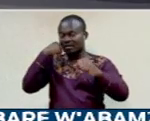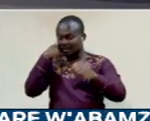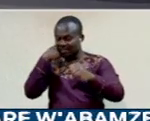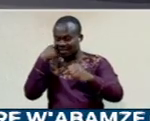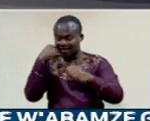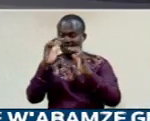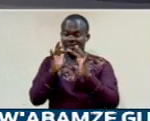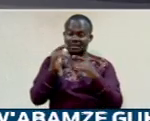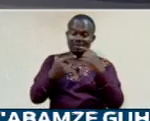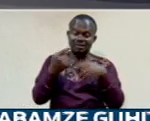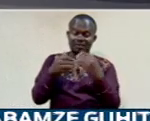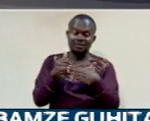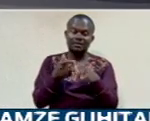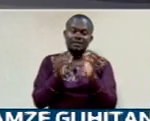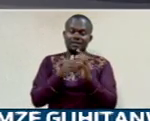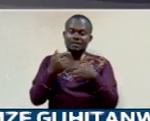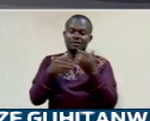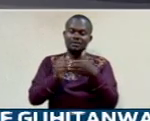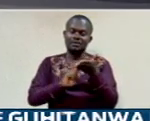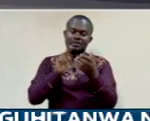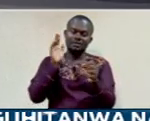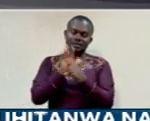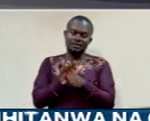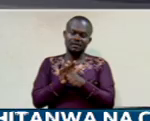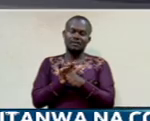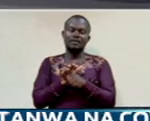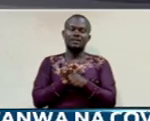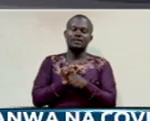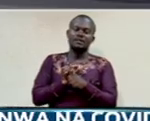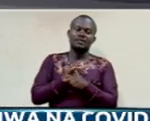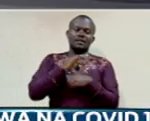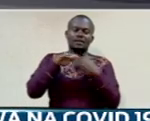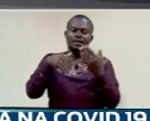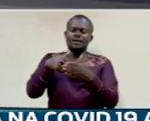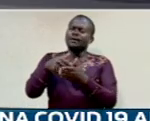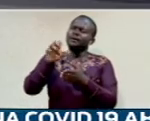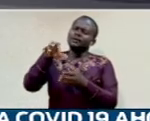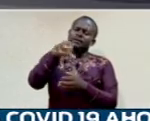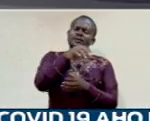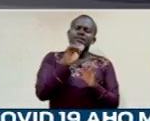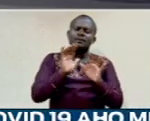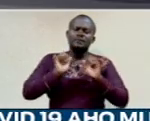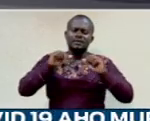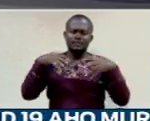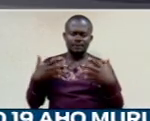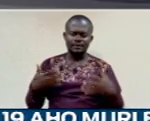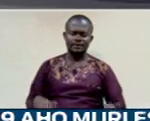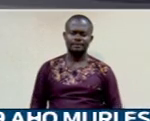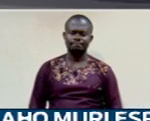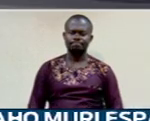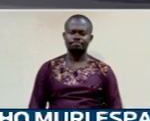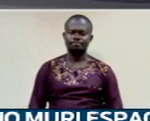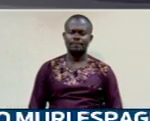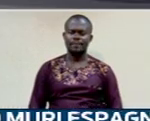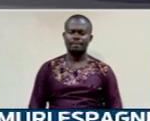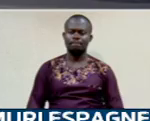interineti irakomeje ndetse banakomeje no kuyikoresha cyane ibishuko biri aho hantu hose babyirinde gute minisitiri